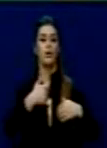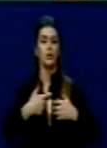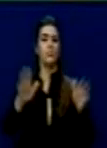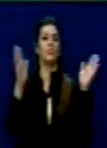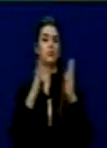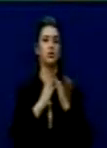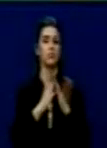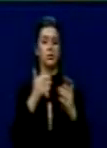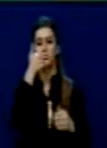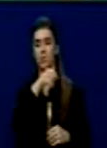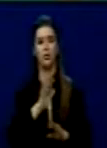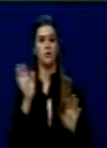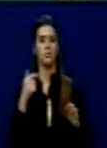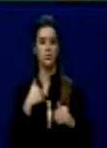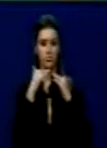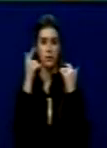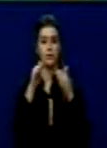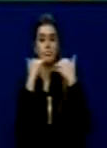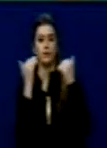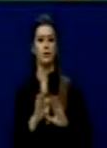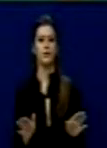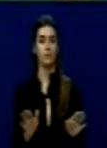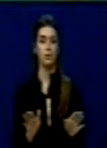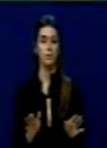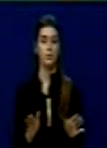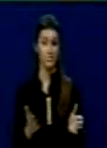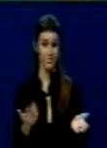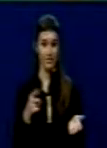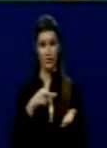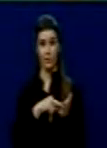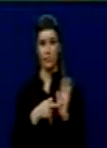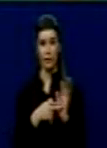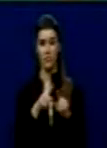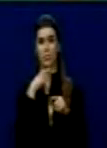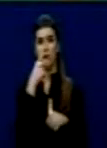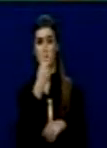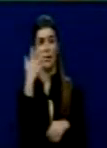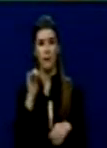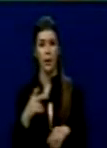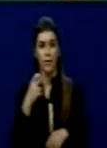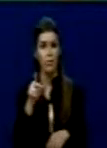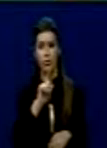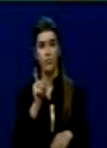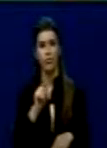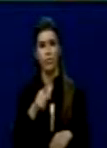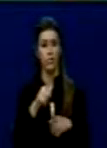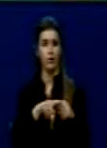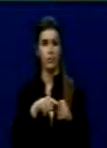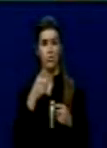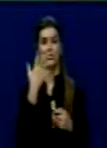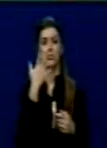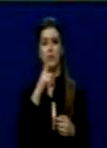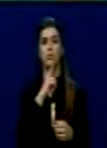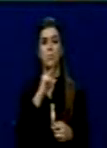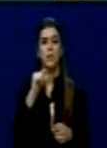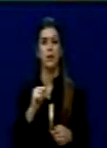përshpia, sepse edhe ju jeni të kënaqur, edhe ne jemi të kënaqur si deputet. Por kjo është sheri, nuk po flasim këtu për 25 milion euro, si u ka bërë ndërmarrja. Tu po flasim për çfarë